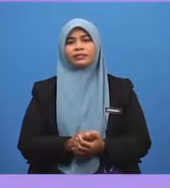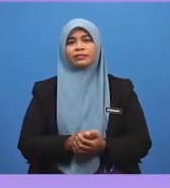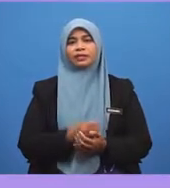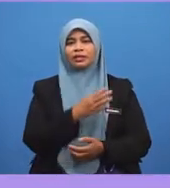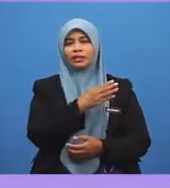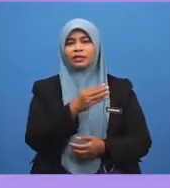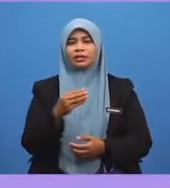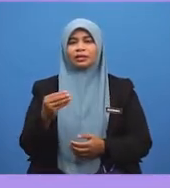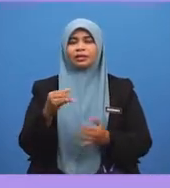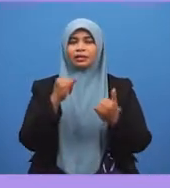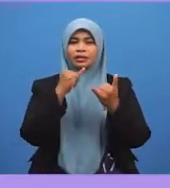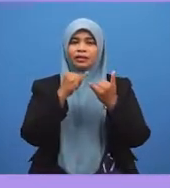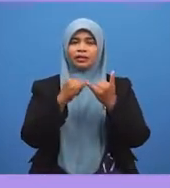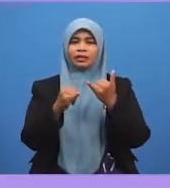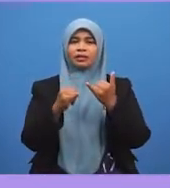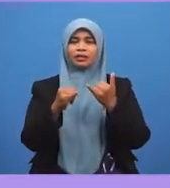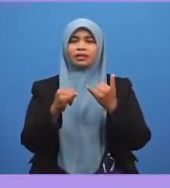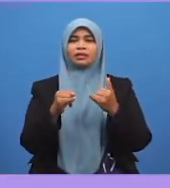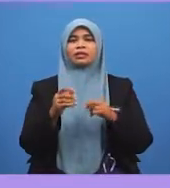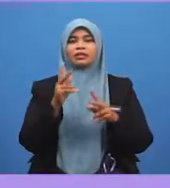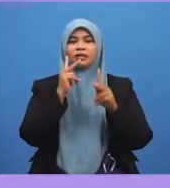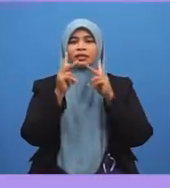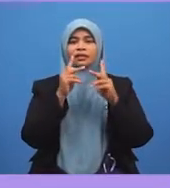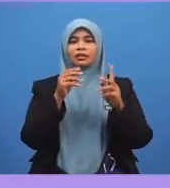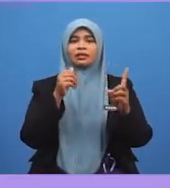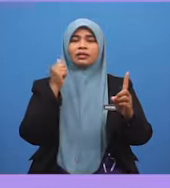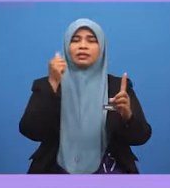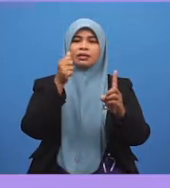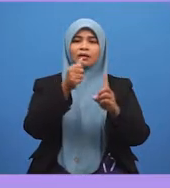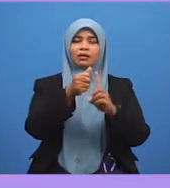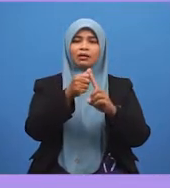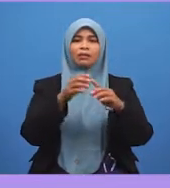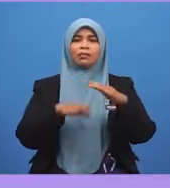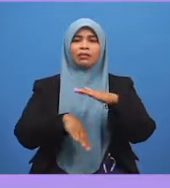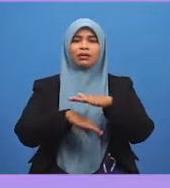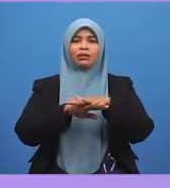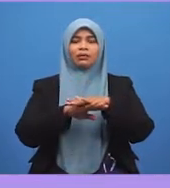Dan yang terakhir sekali ialah kata arah bawah.